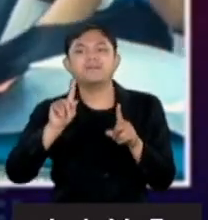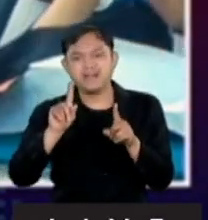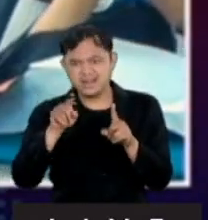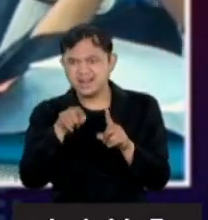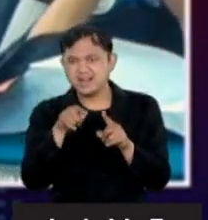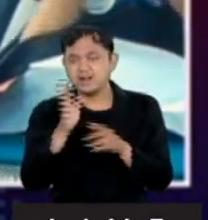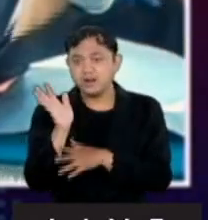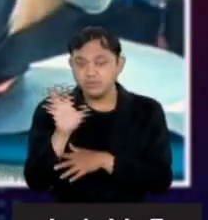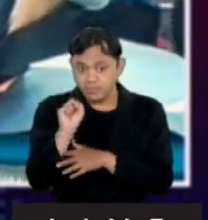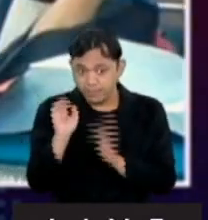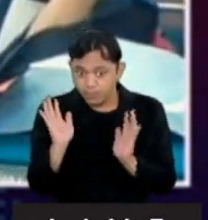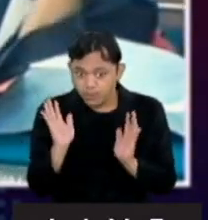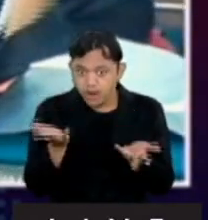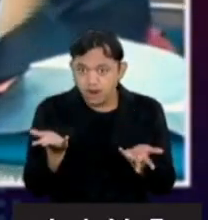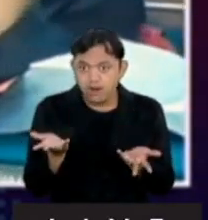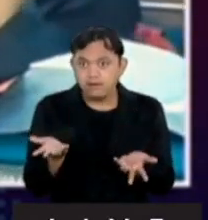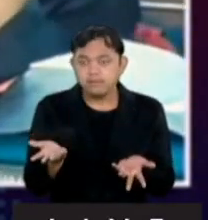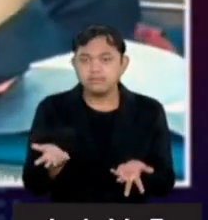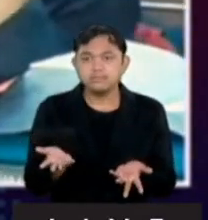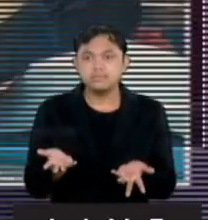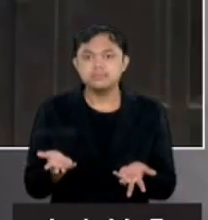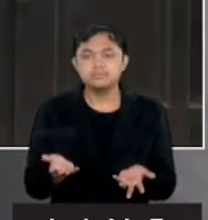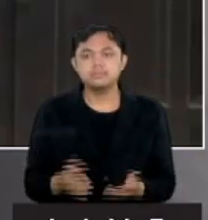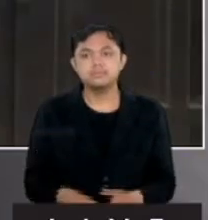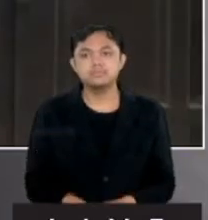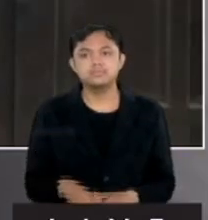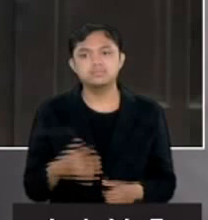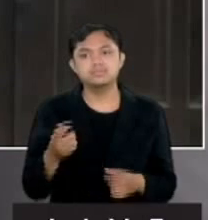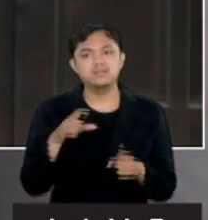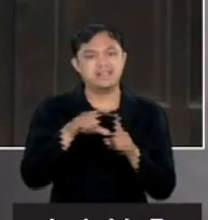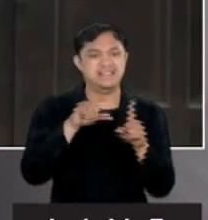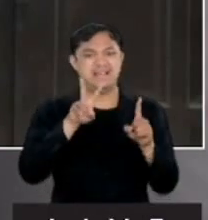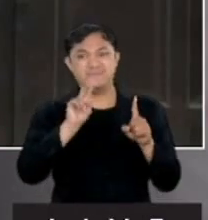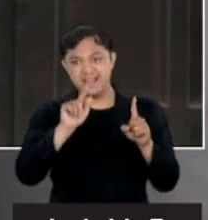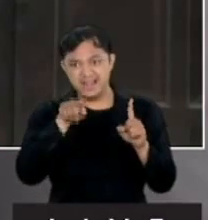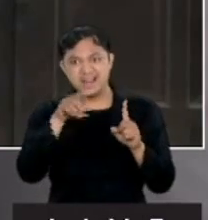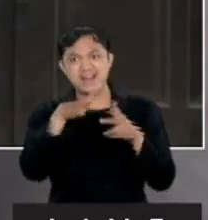Rolando. Baik,